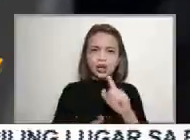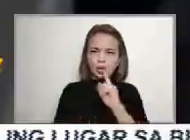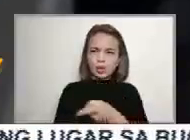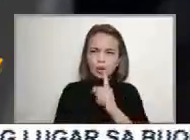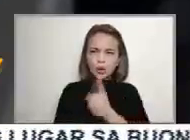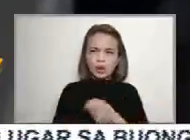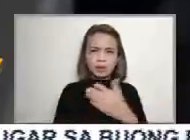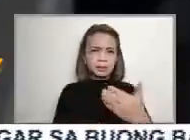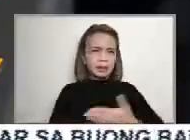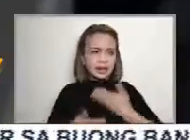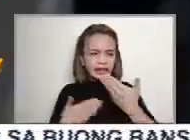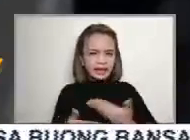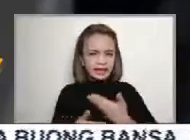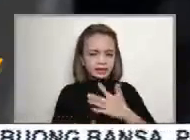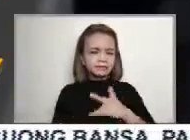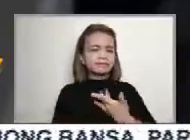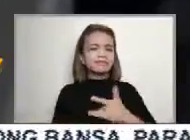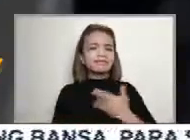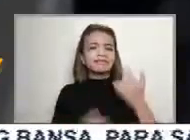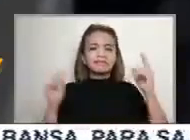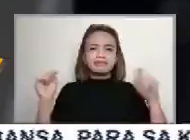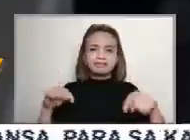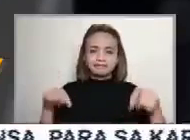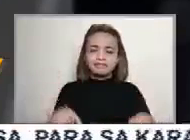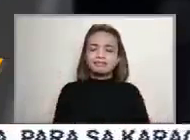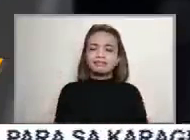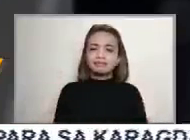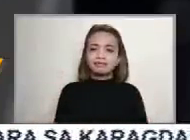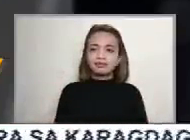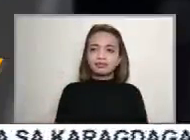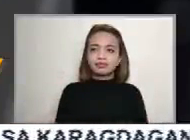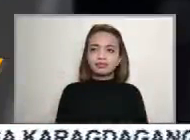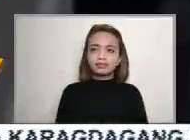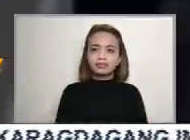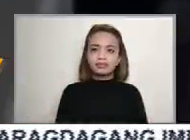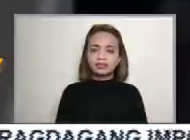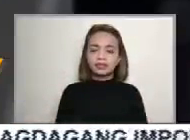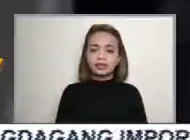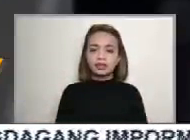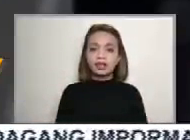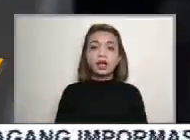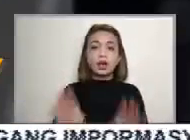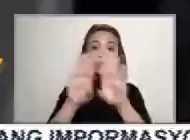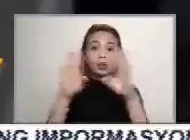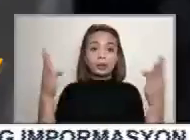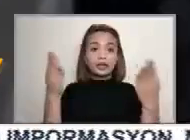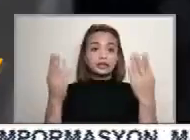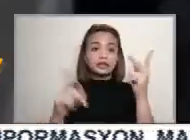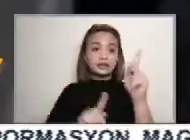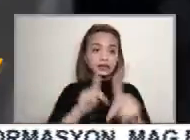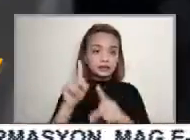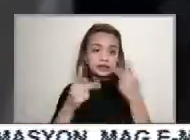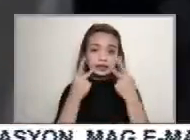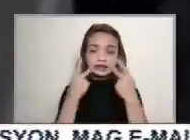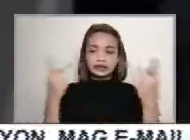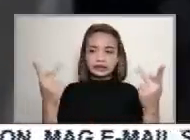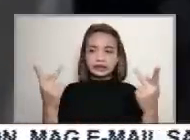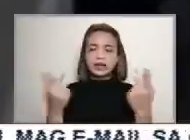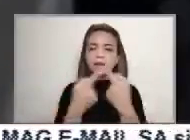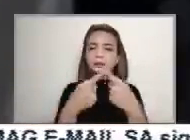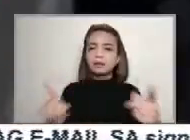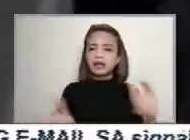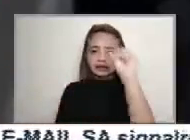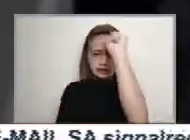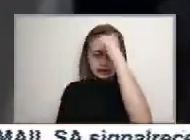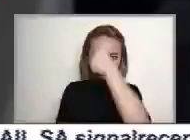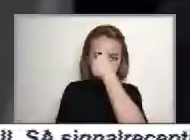1 peso at 50 centavos naman ang dagdag sa diesel at 1 peso at 30 centavos hanggang 1